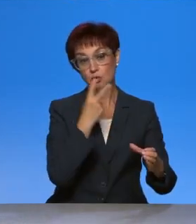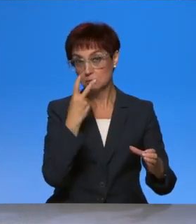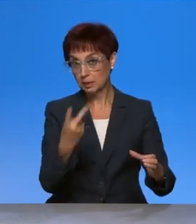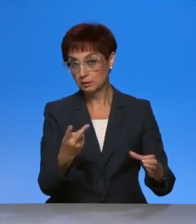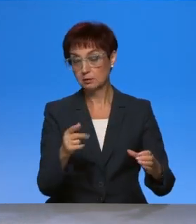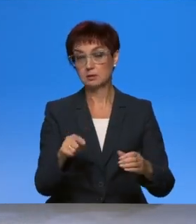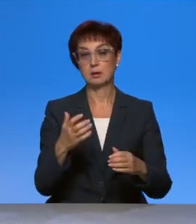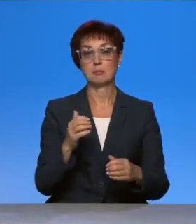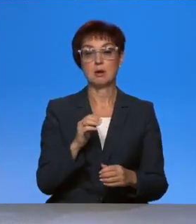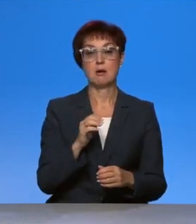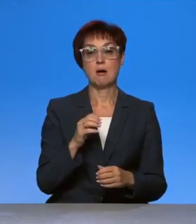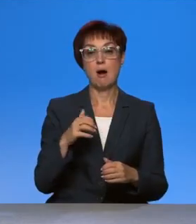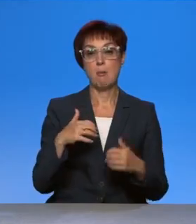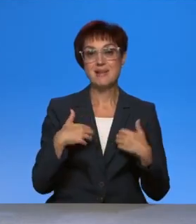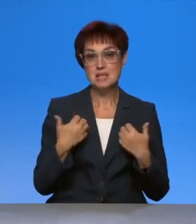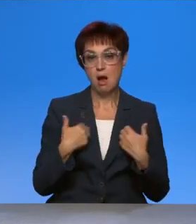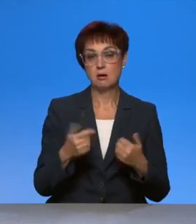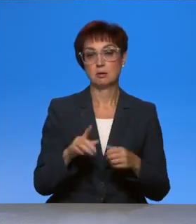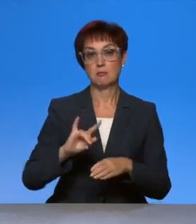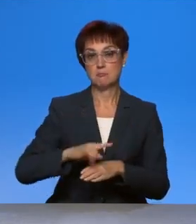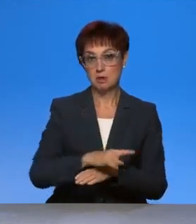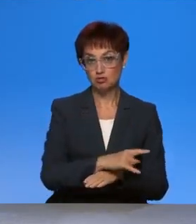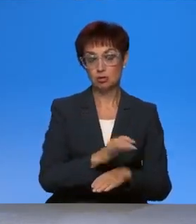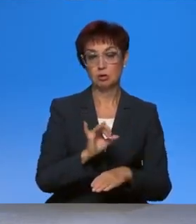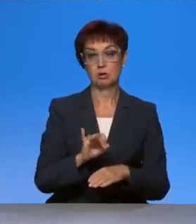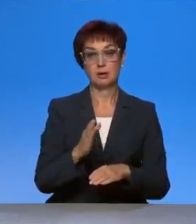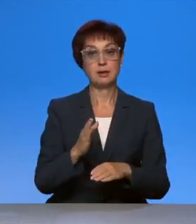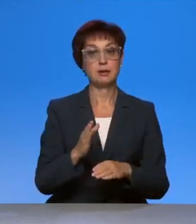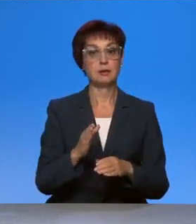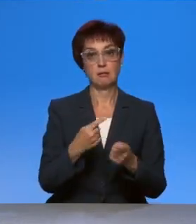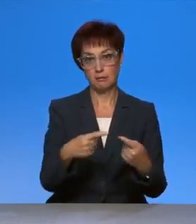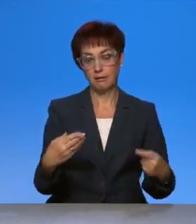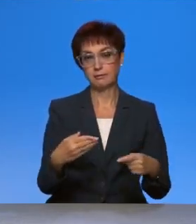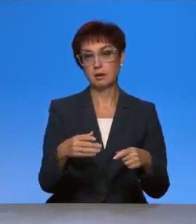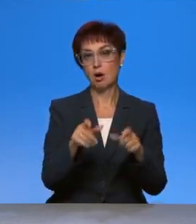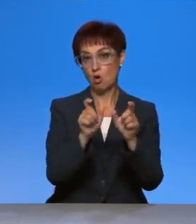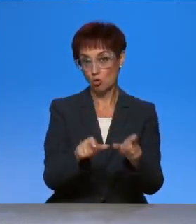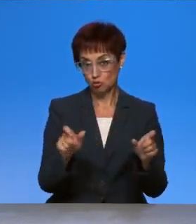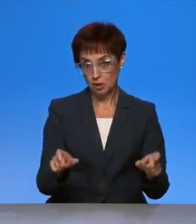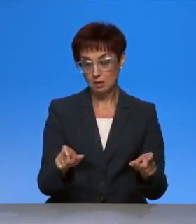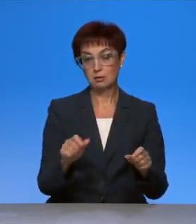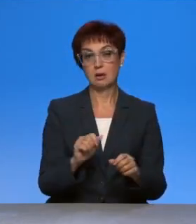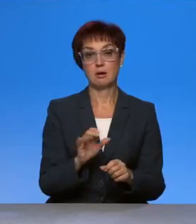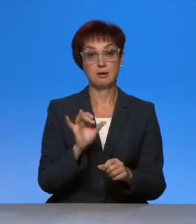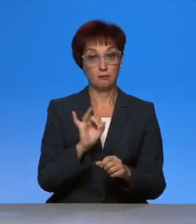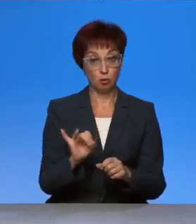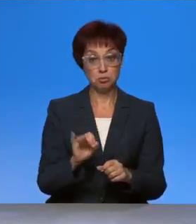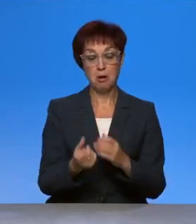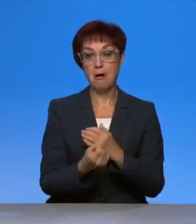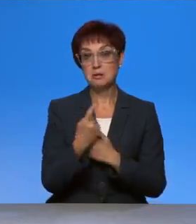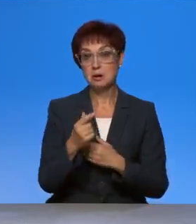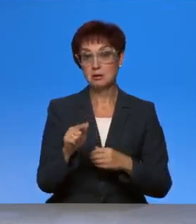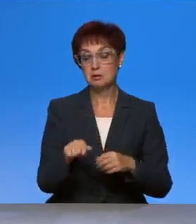И выяснилось, что они абсолютно схожи. Плюс к этому, вы не поверите, люди